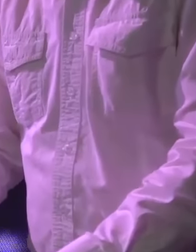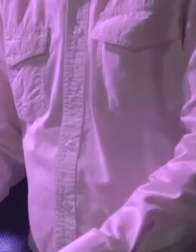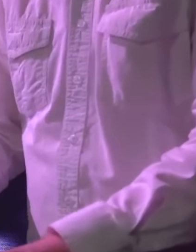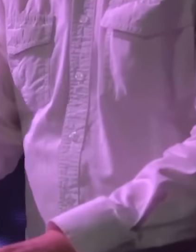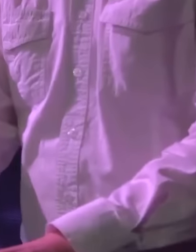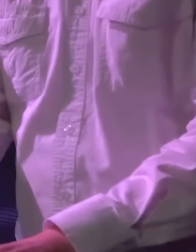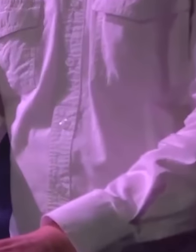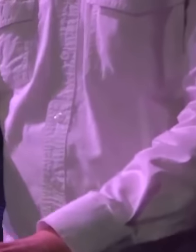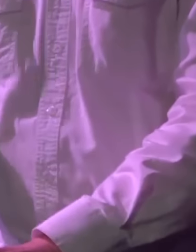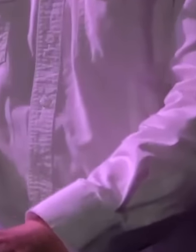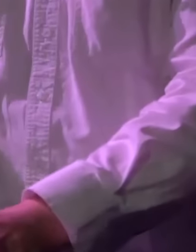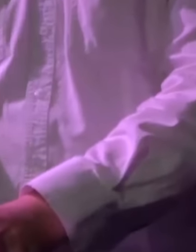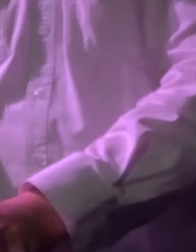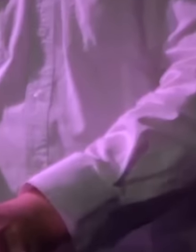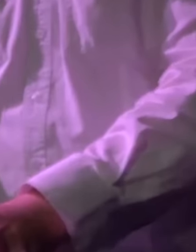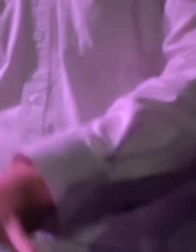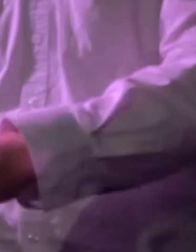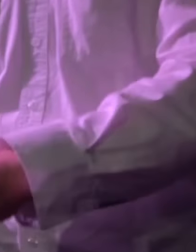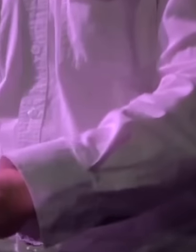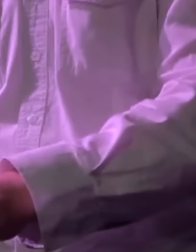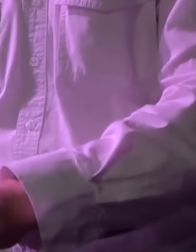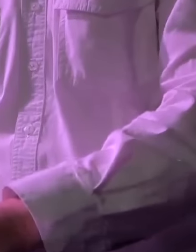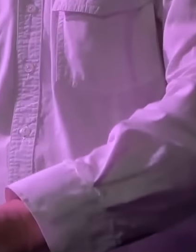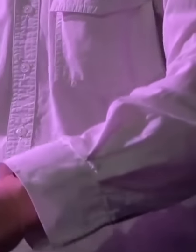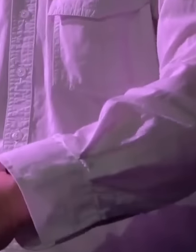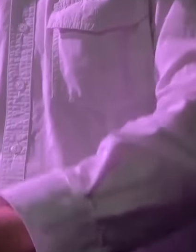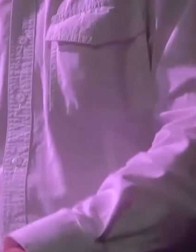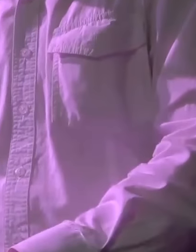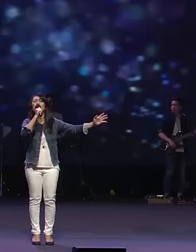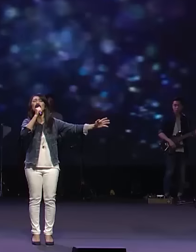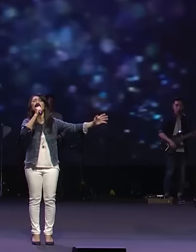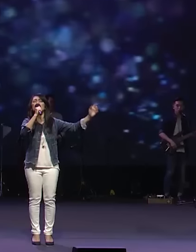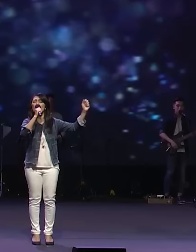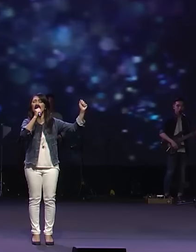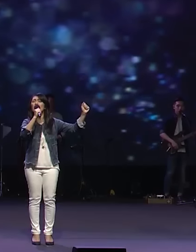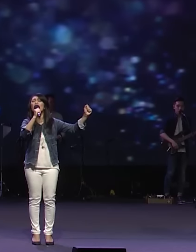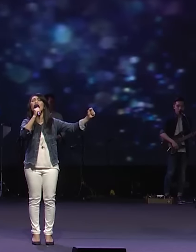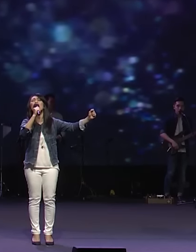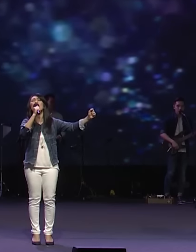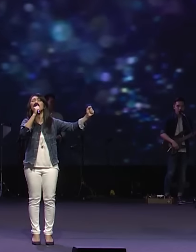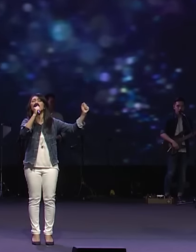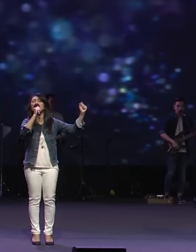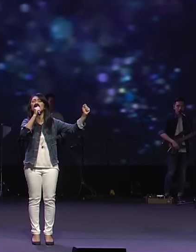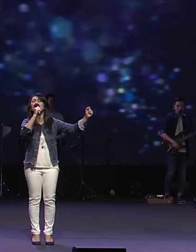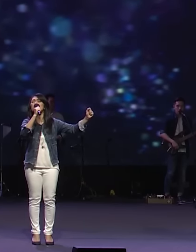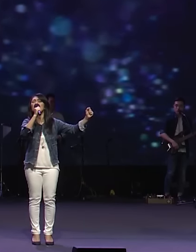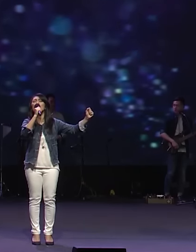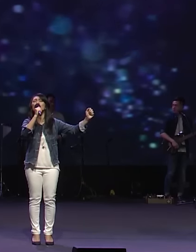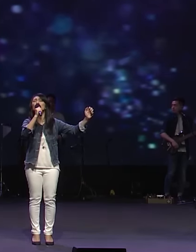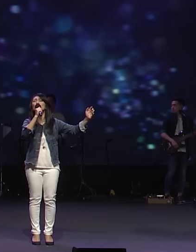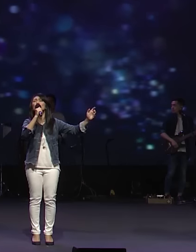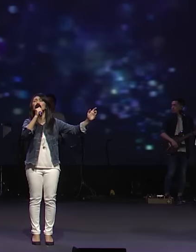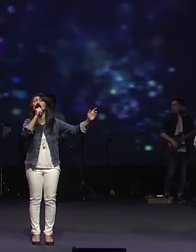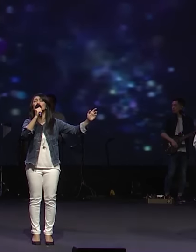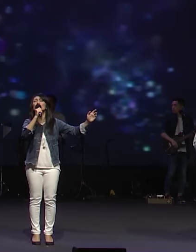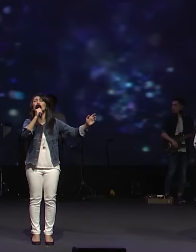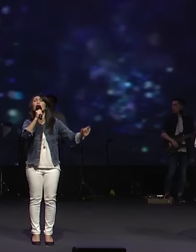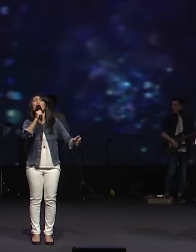mungkin bagimu. Katakan dengan iman, ku percaya mujizatmu